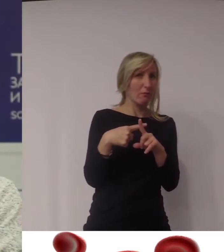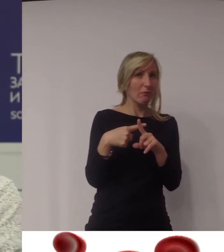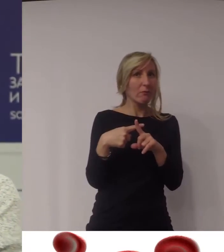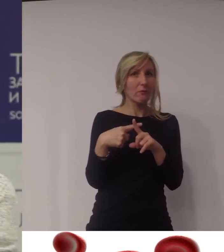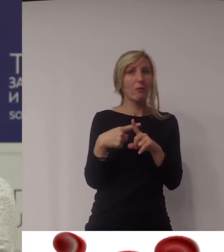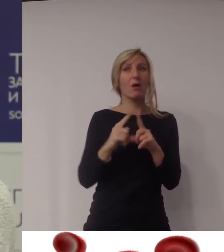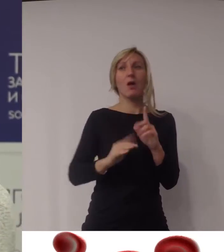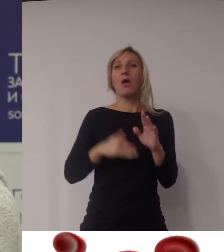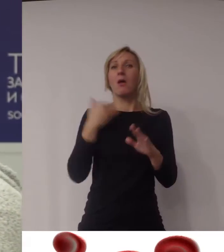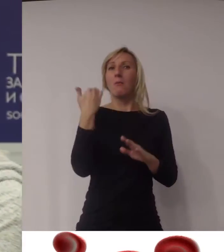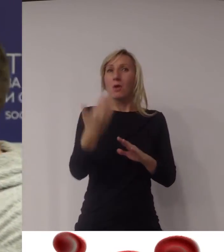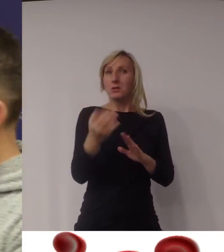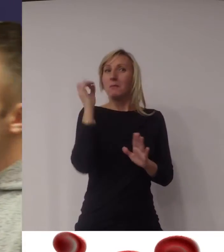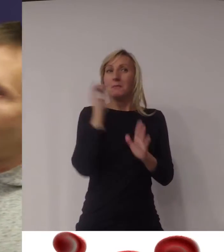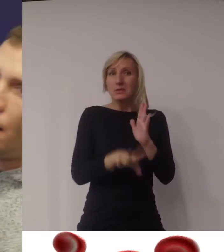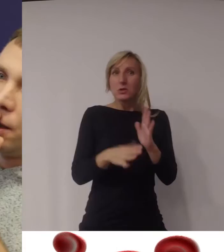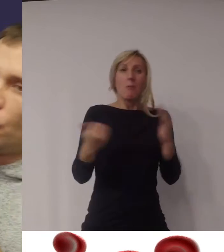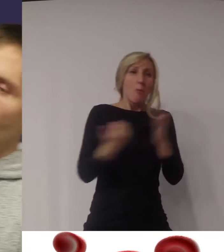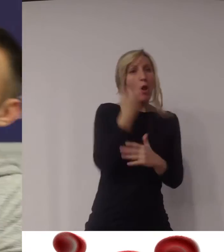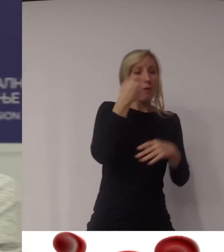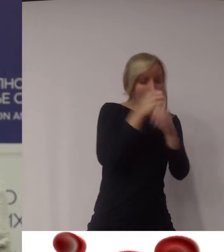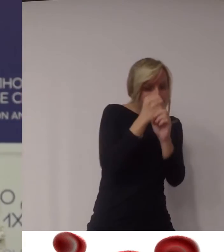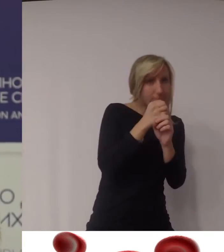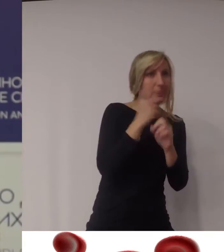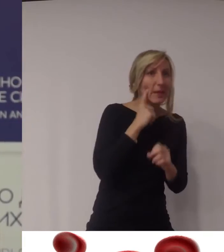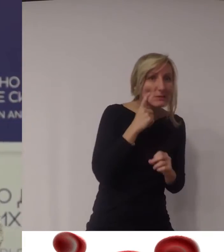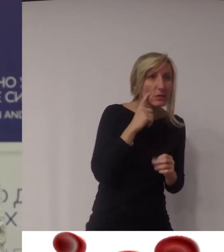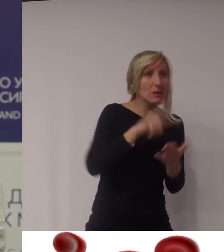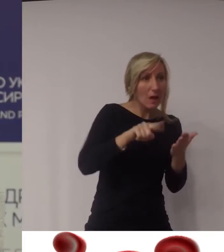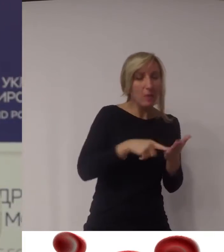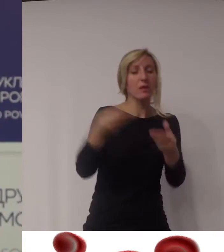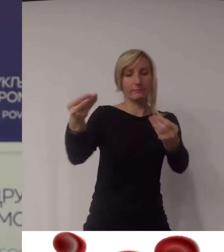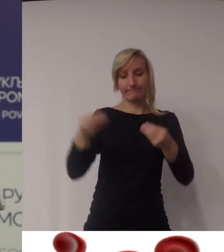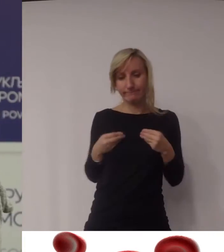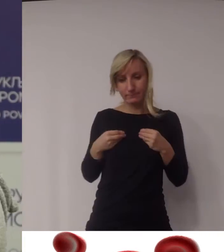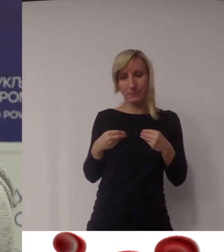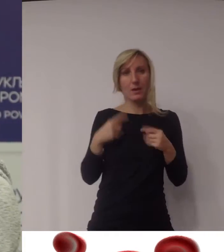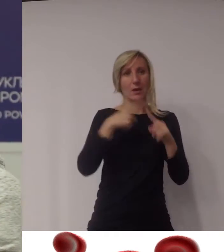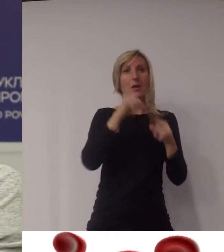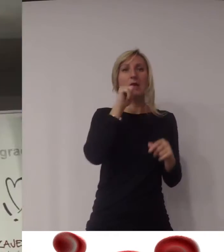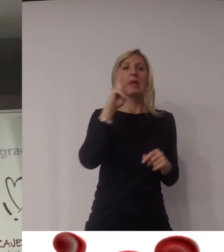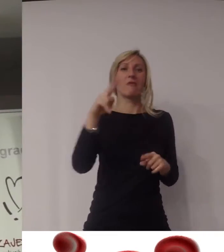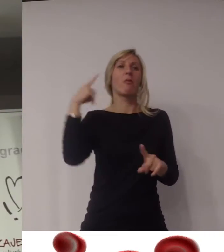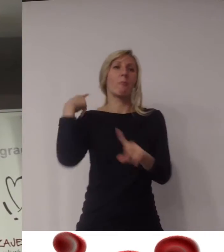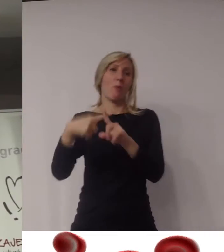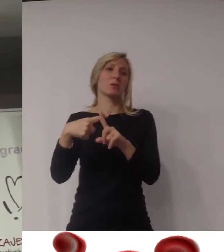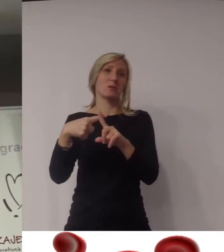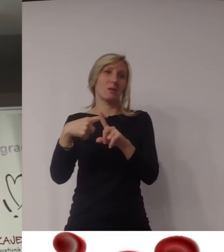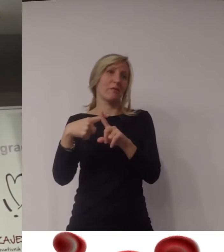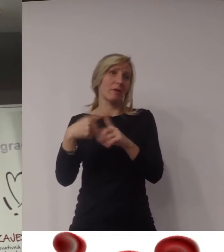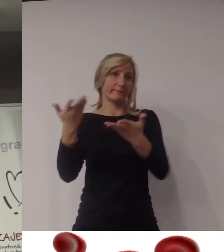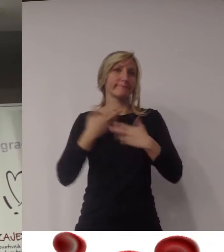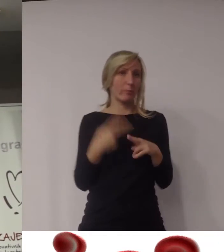brzo, nakon potvrđenih testiranja, dobio sam najzad test na kome je pisalo HIV pozitivno. Eto,